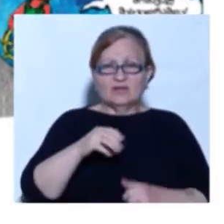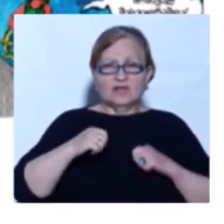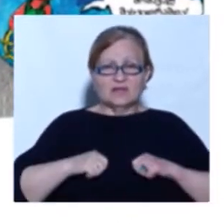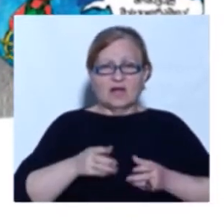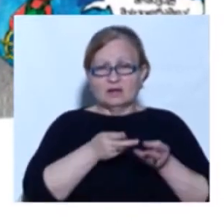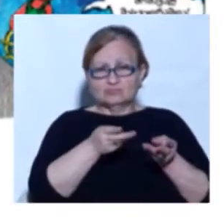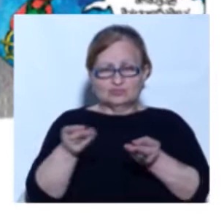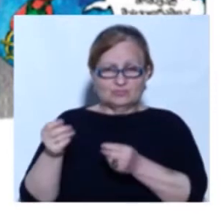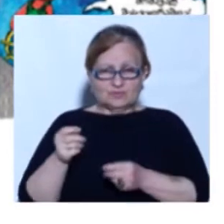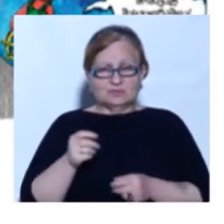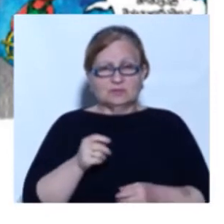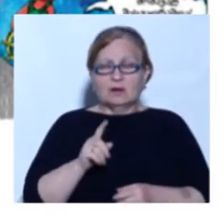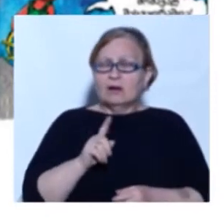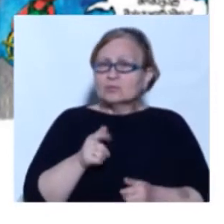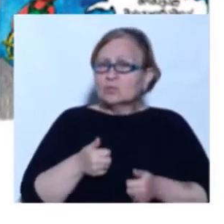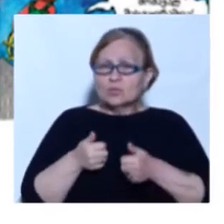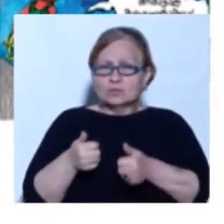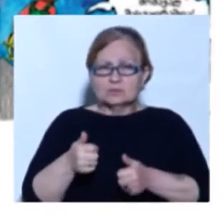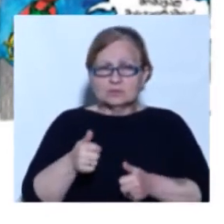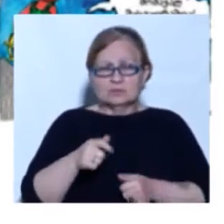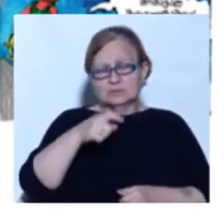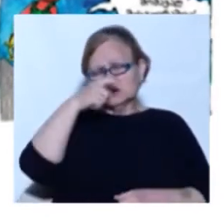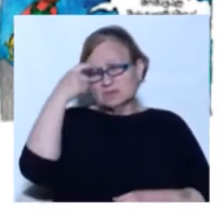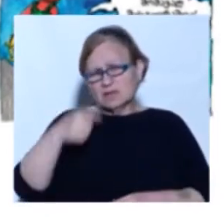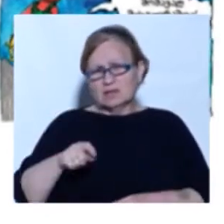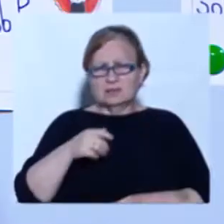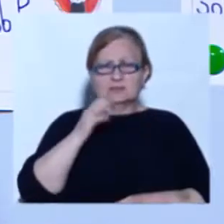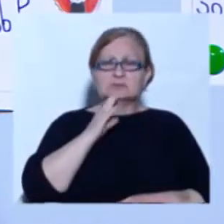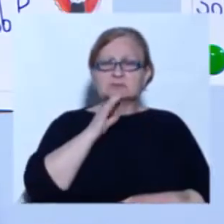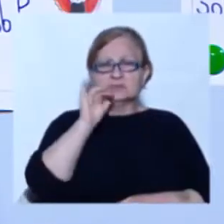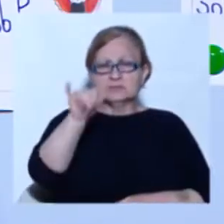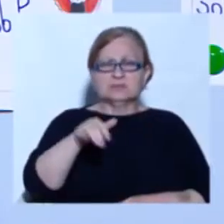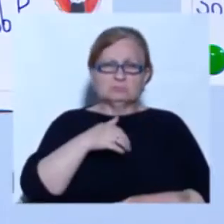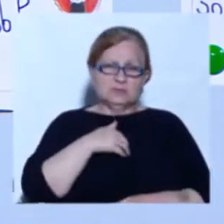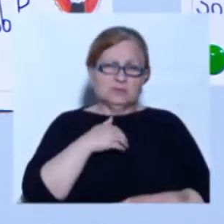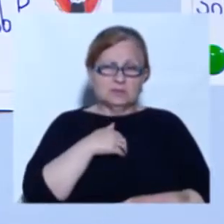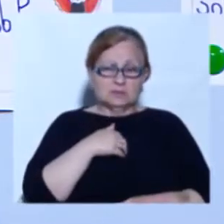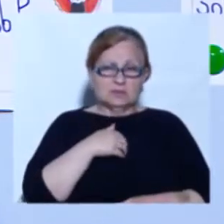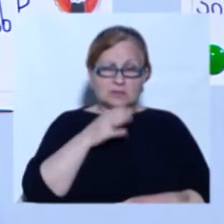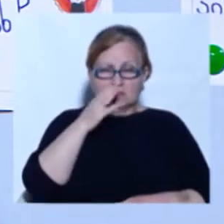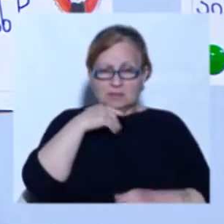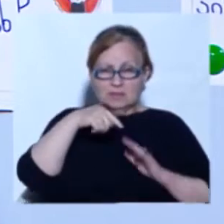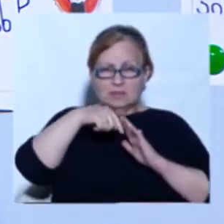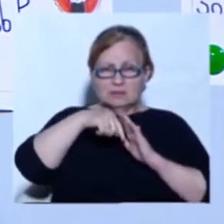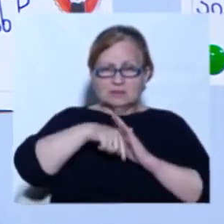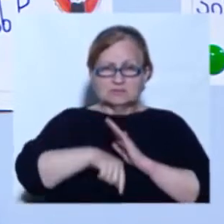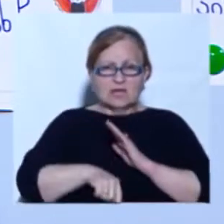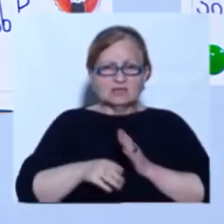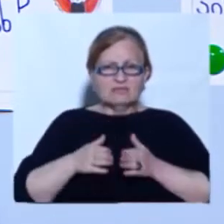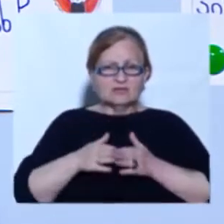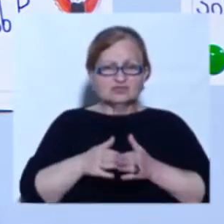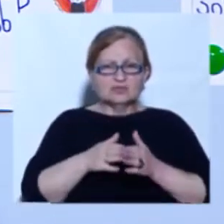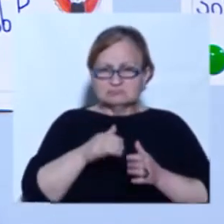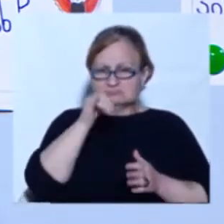კუნძულელები დაამშვიდა ყანჩალამ. რა ვუშველოთ? ცხელა დედიკოსთან მინდა ჩრდილოეთში. წყალქვეშა ნავში